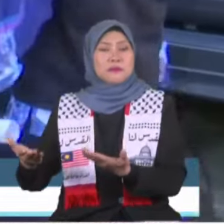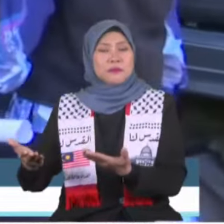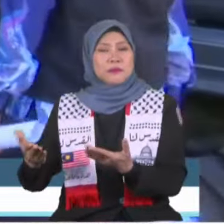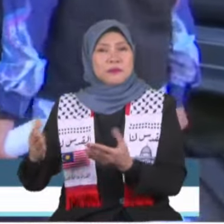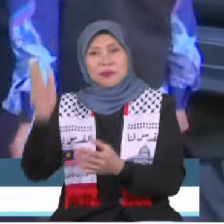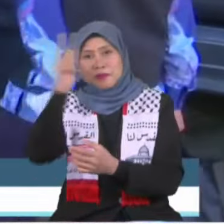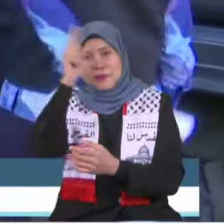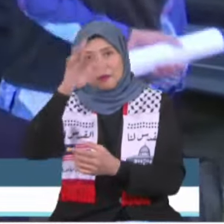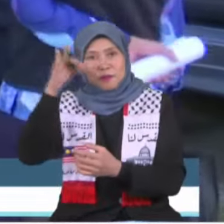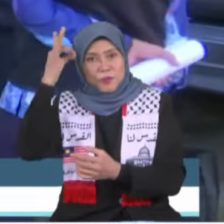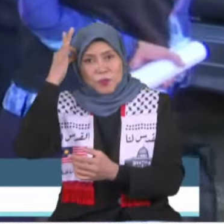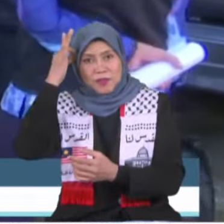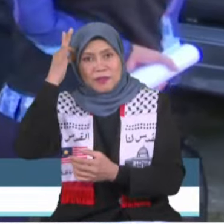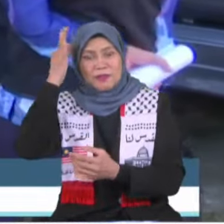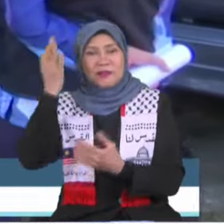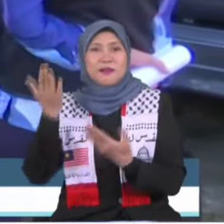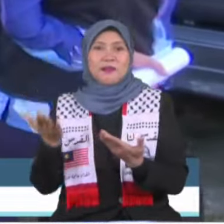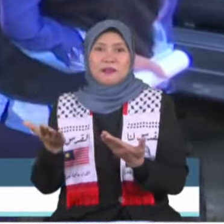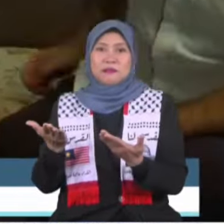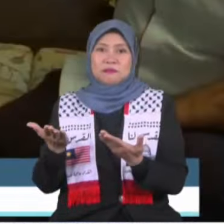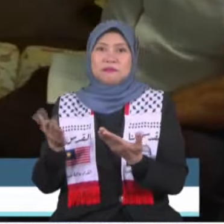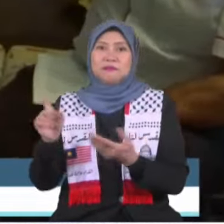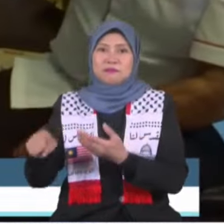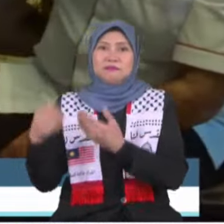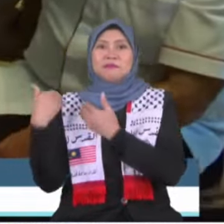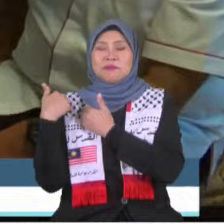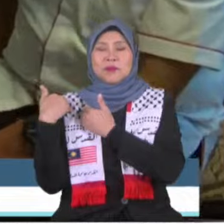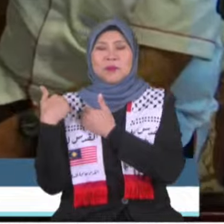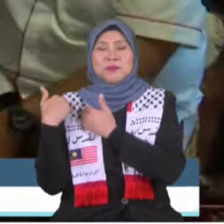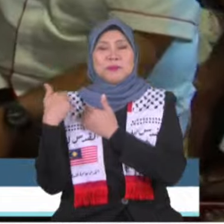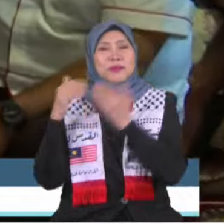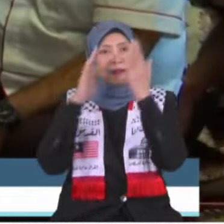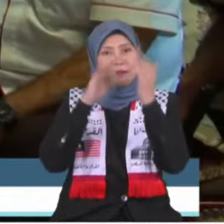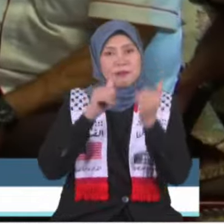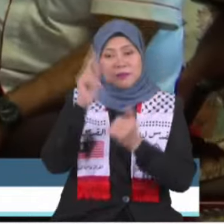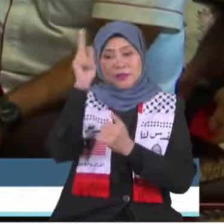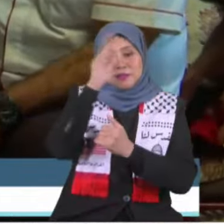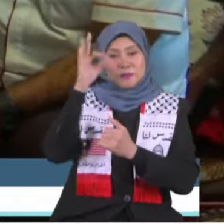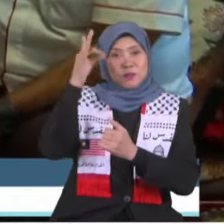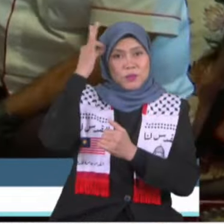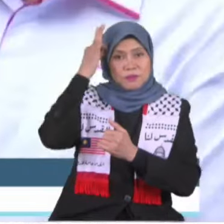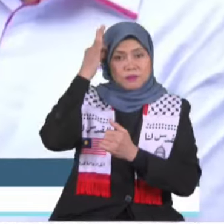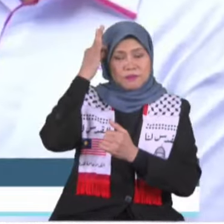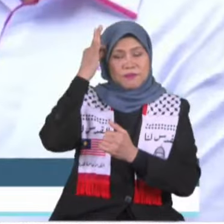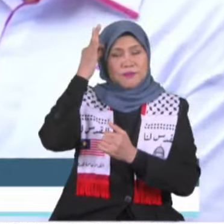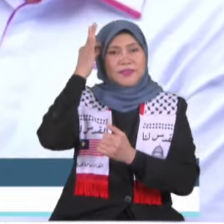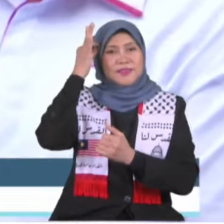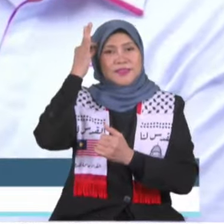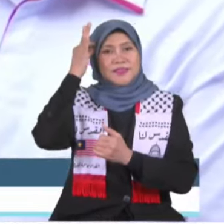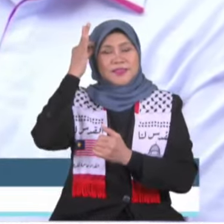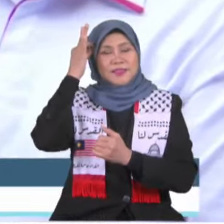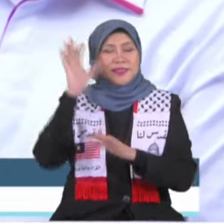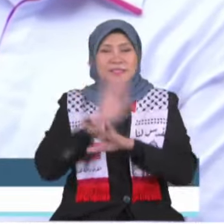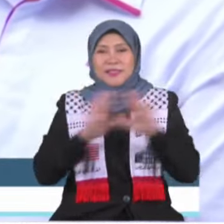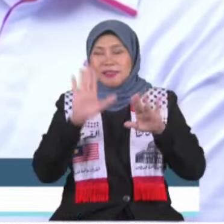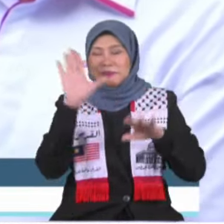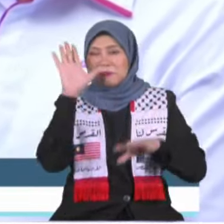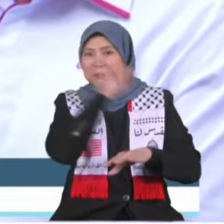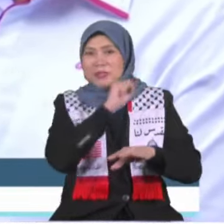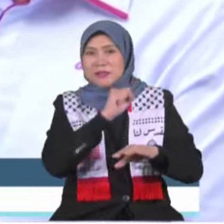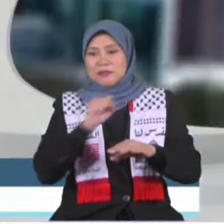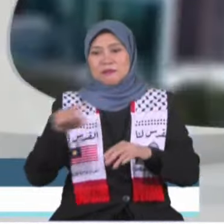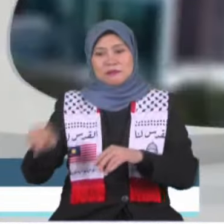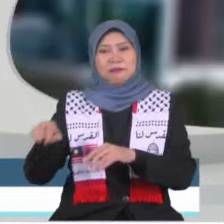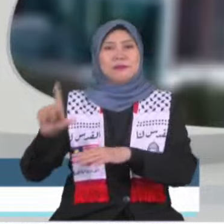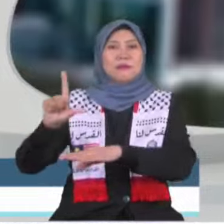terhadap Kerajaan Persekutuan memang besar dan saya mengharapkan Kerajaan Persekutuan tidak terlepas pandang tentang Labuan.